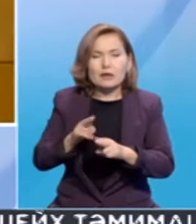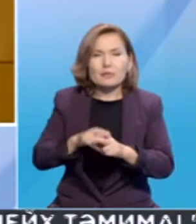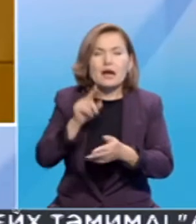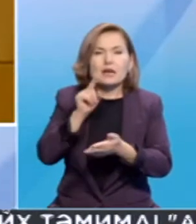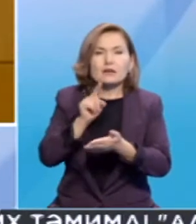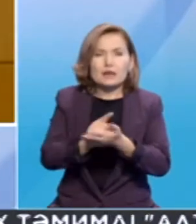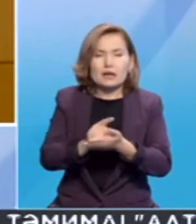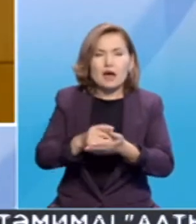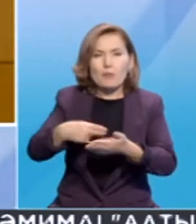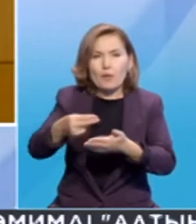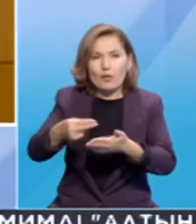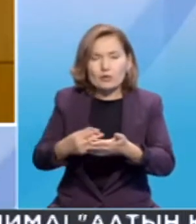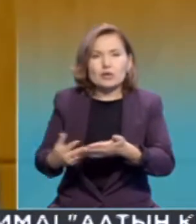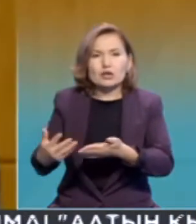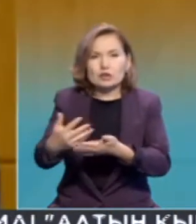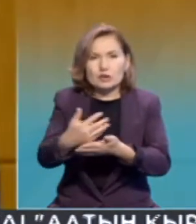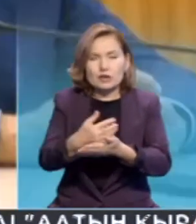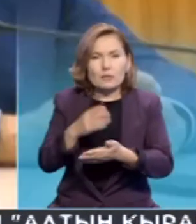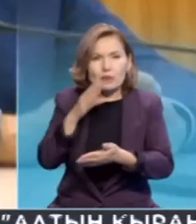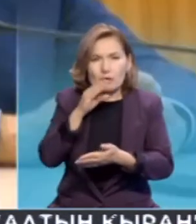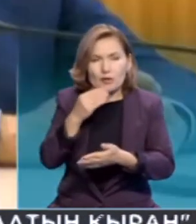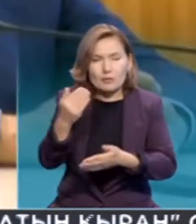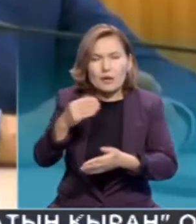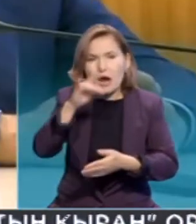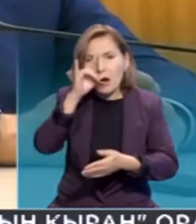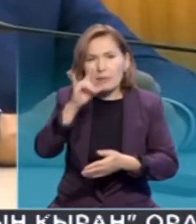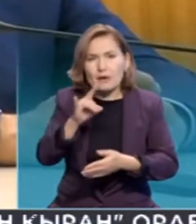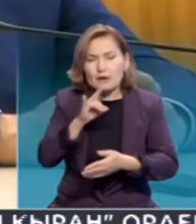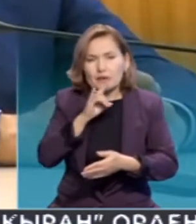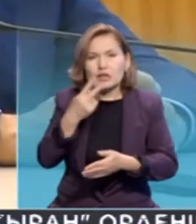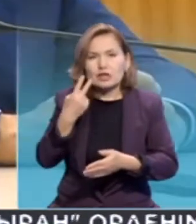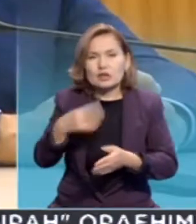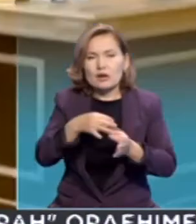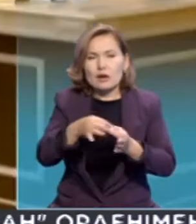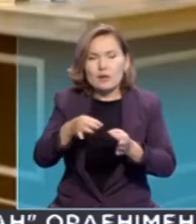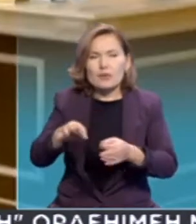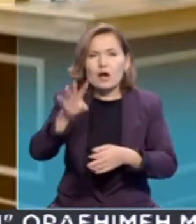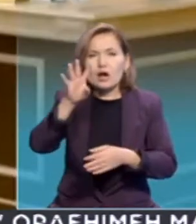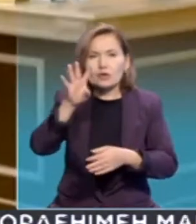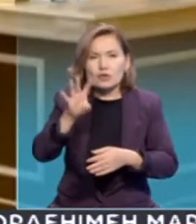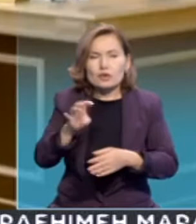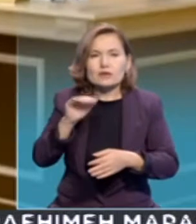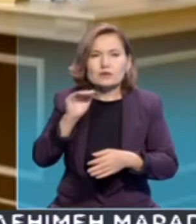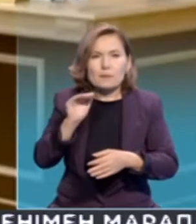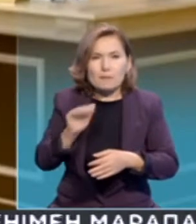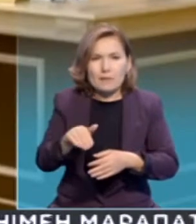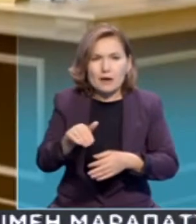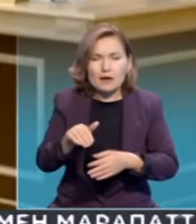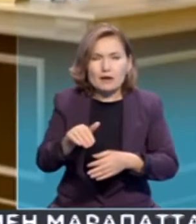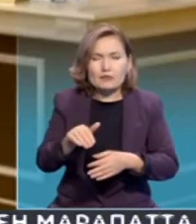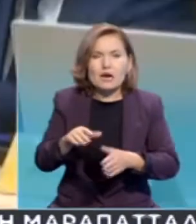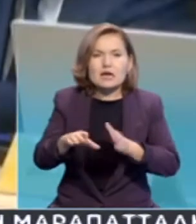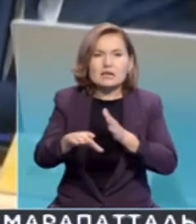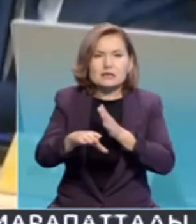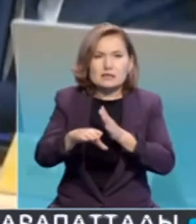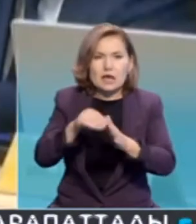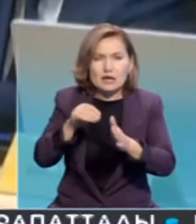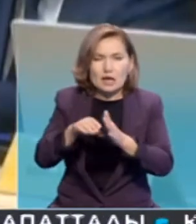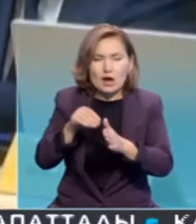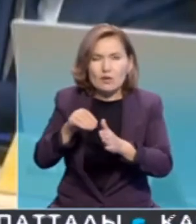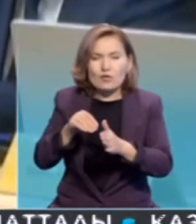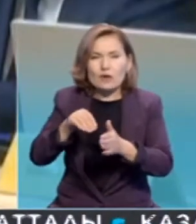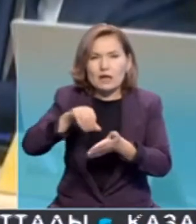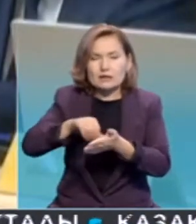тиісті қолды жинап үлгерген. Жалпы Қазақстанның 20 өңірінен 400 мыңға жуық сайлаушыдан қол